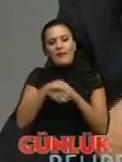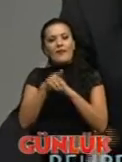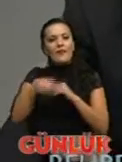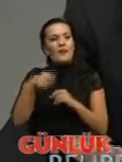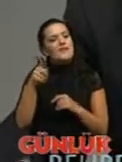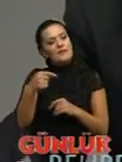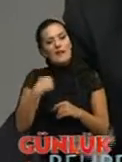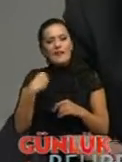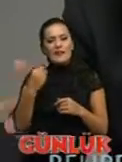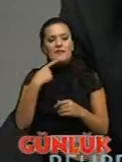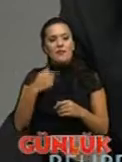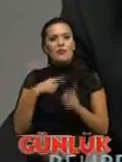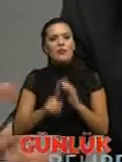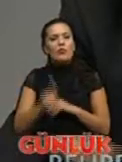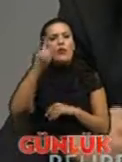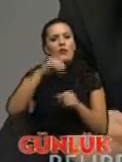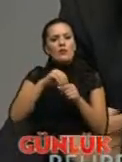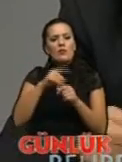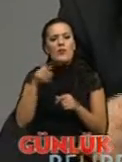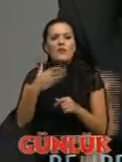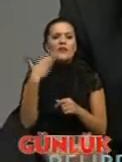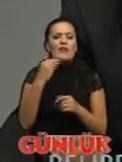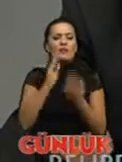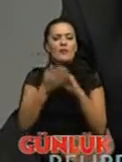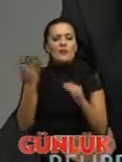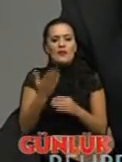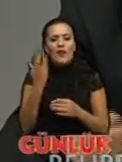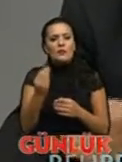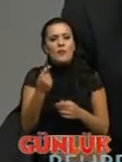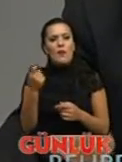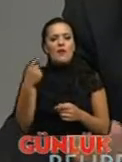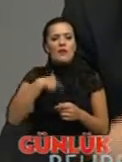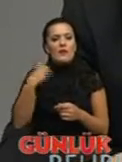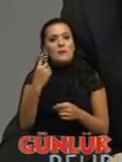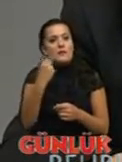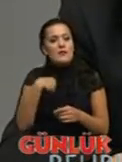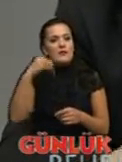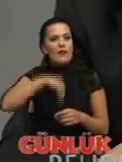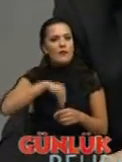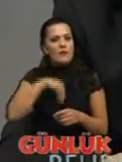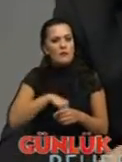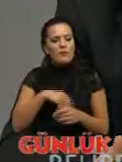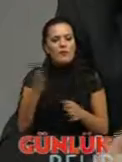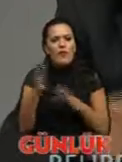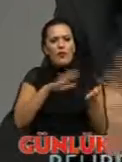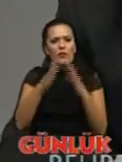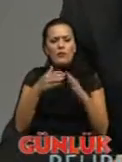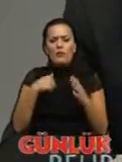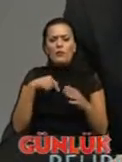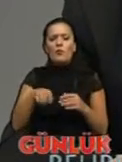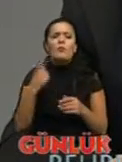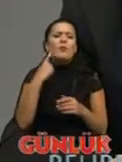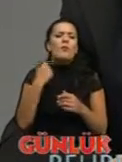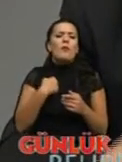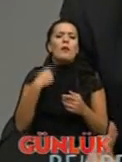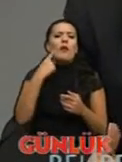işte sen iyisin dediler yukarıya para o zaman gençlik dönemi daha çok para veriyorlar diye iyi bir şey zannettim falan filan yok ya bu bana